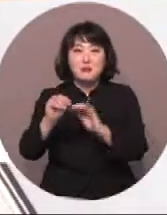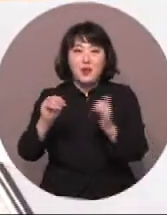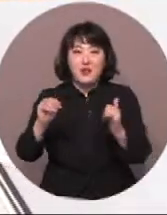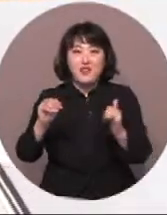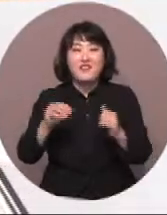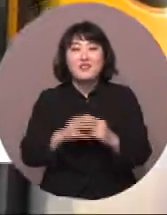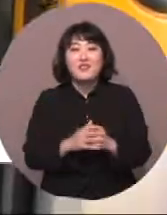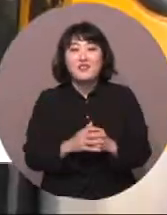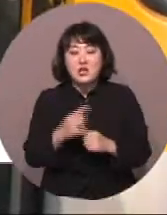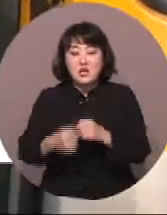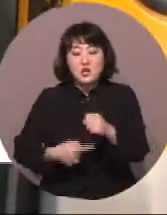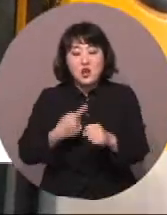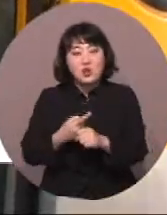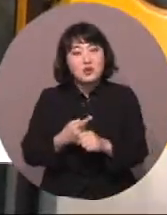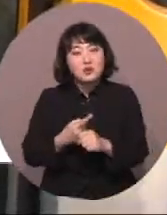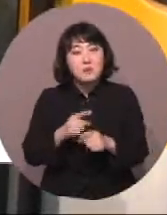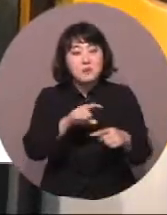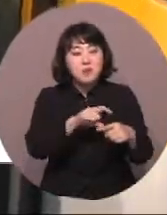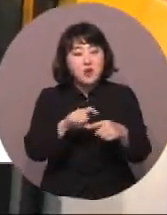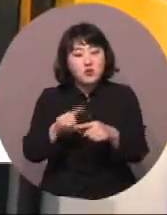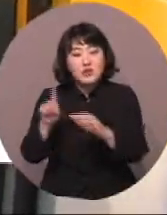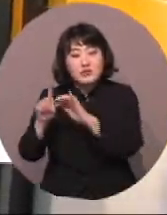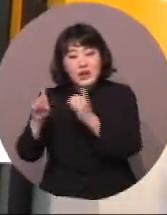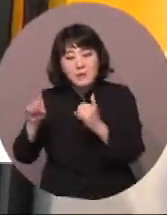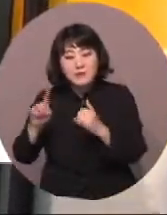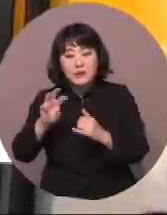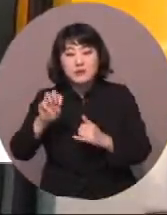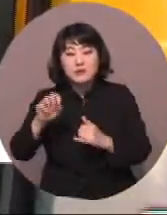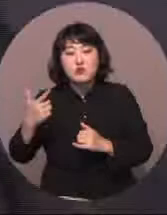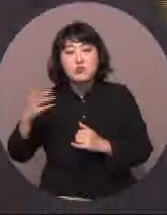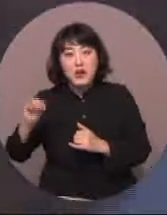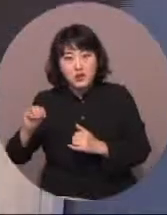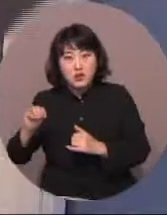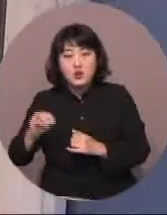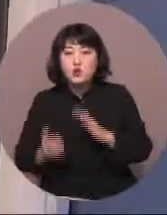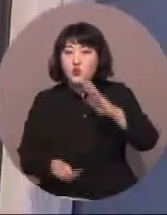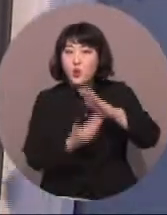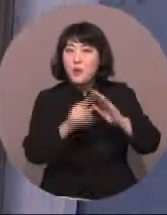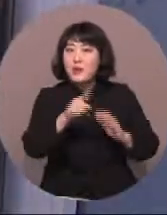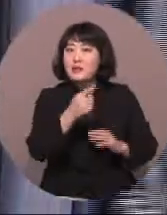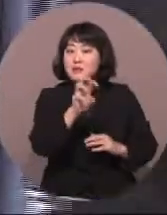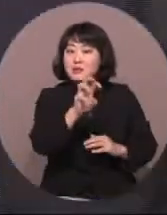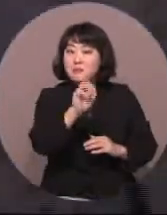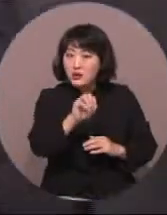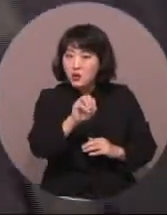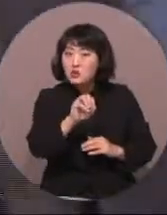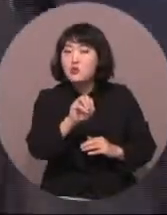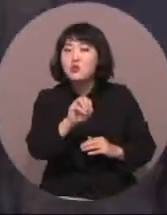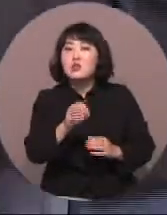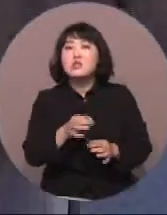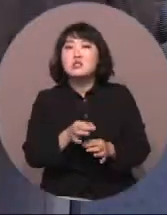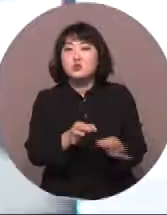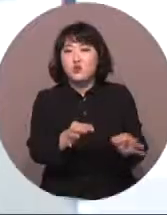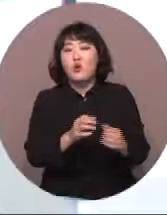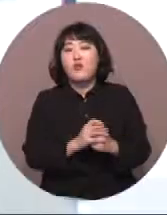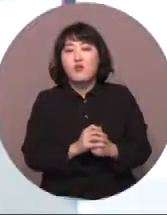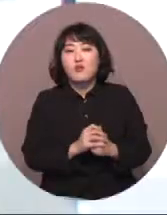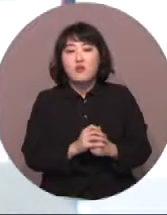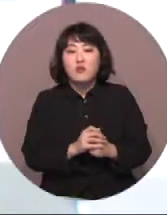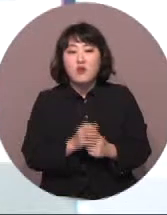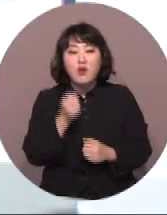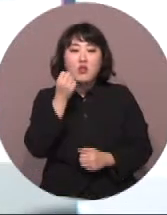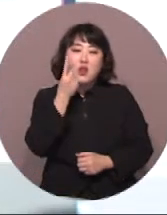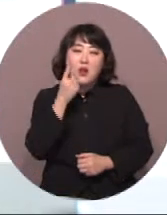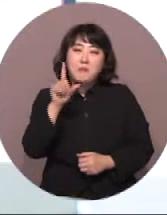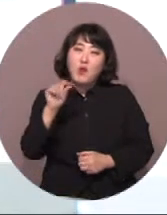대상으로 1년에 한 사람당 평균 36만 원, 최대 130만 원이 지원됩니다. 한 달에 만 원